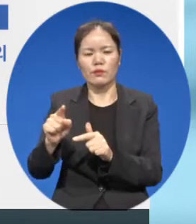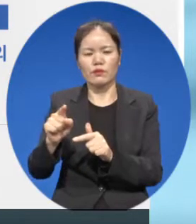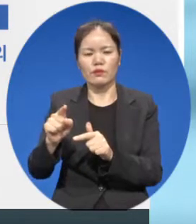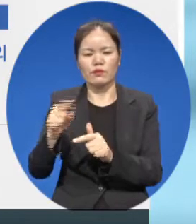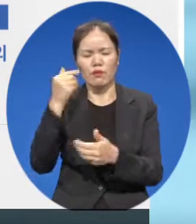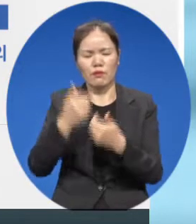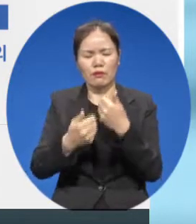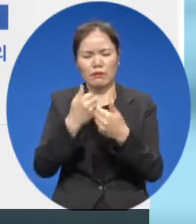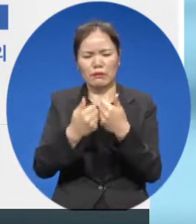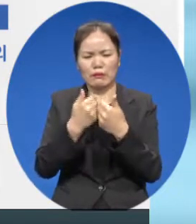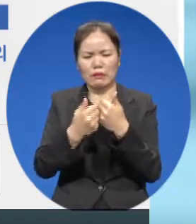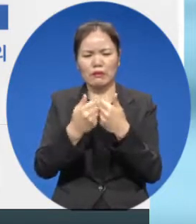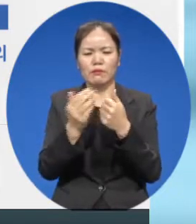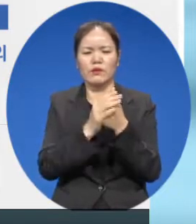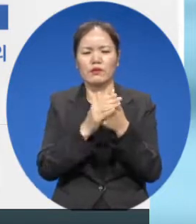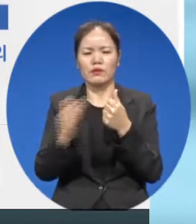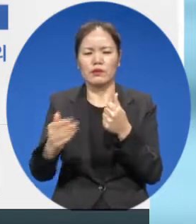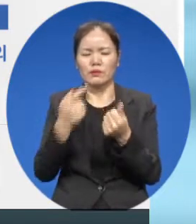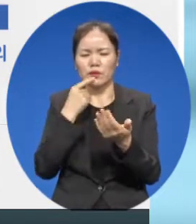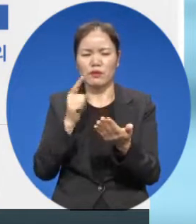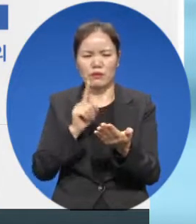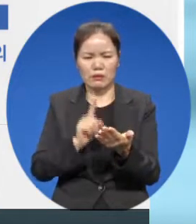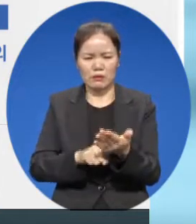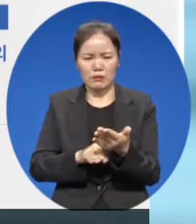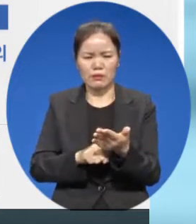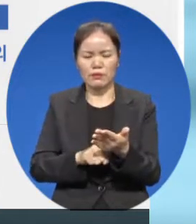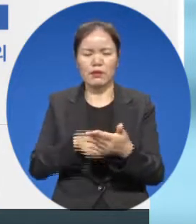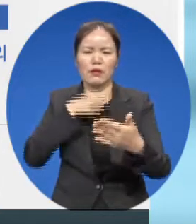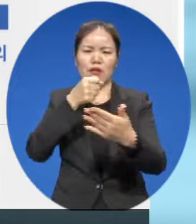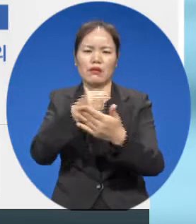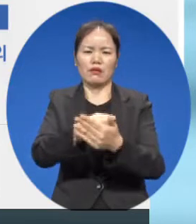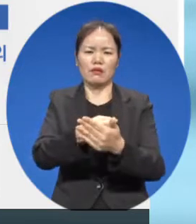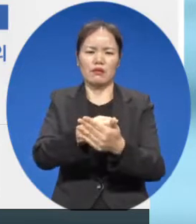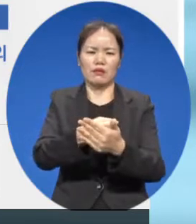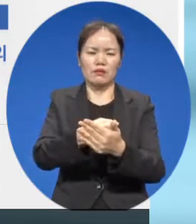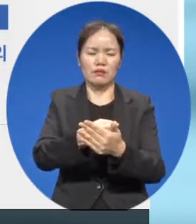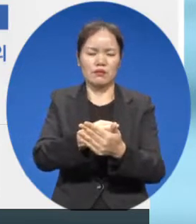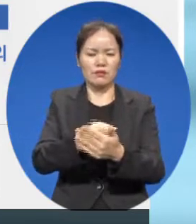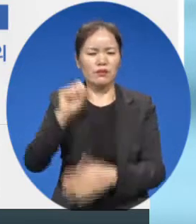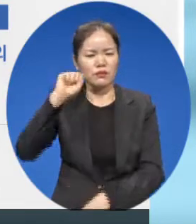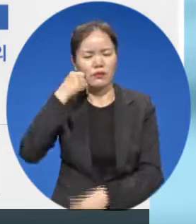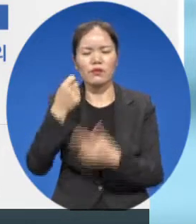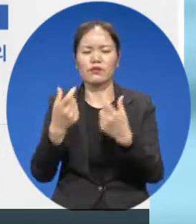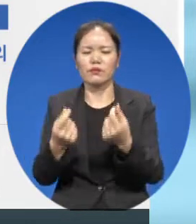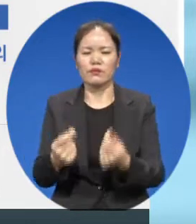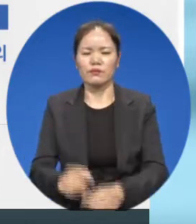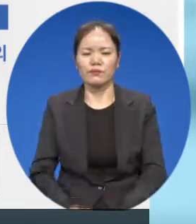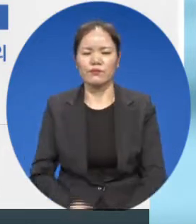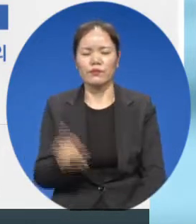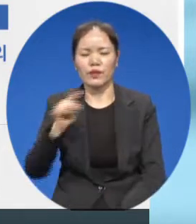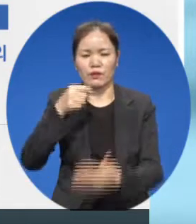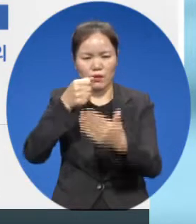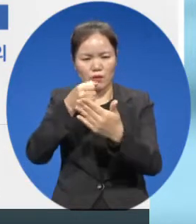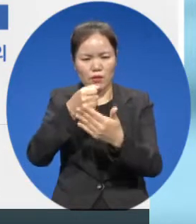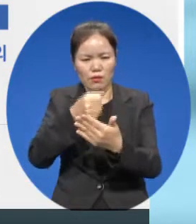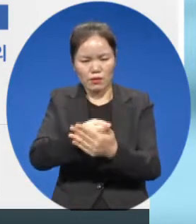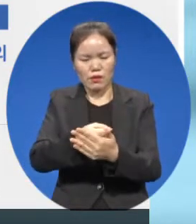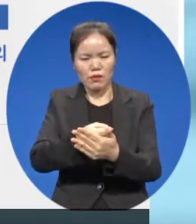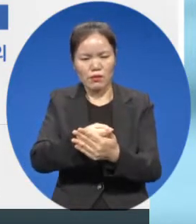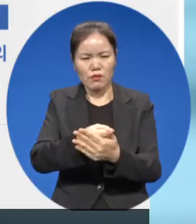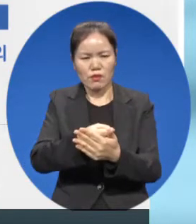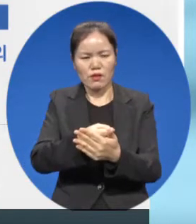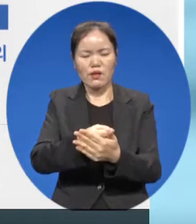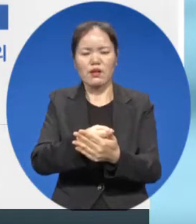대립하는 양상 이기 때문에 쉽게 그냥 뭐 어떤 결론을 가지고서 하기는 어려울 거라고 저는 봐요 어떤 경우에 나오든 어떤 거기에 대해서 또